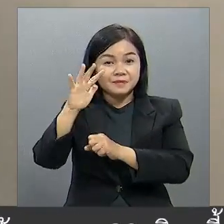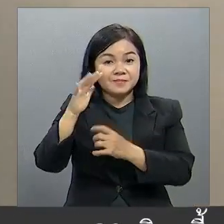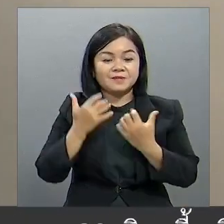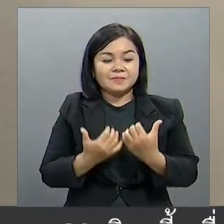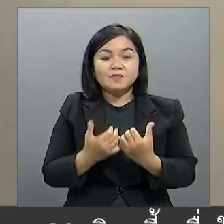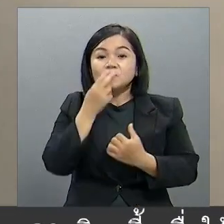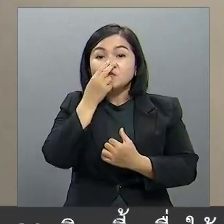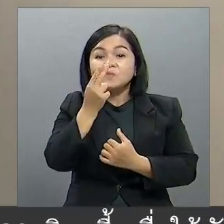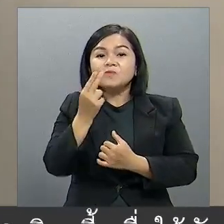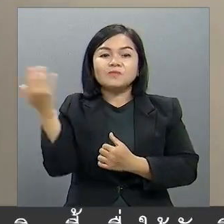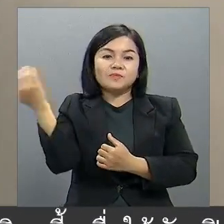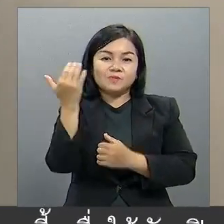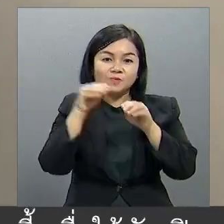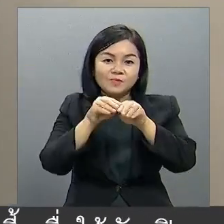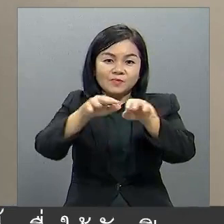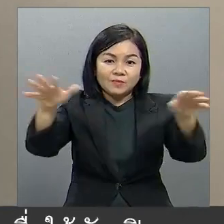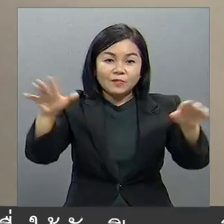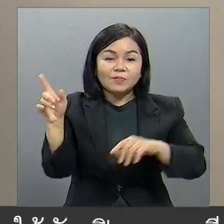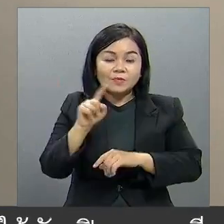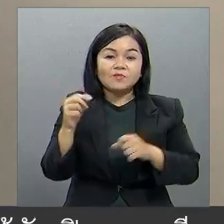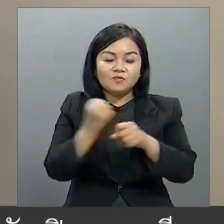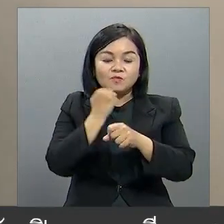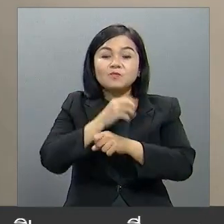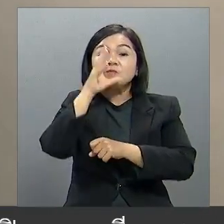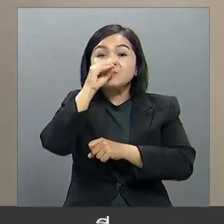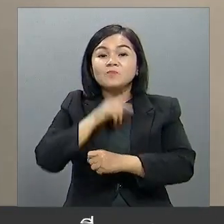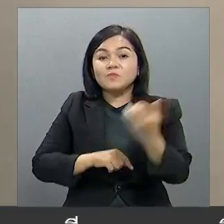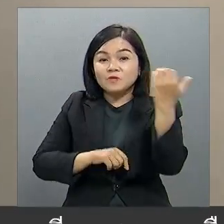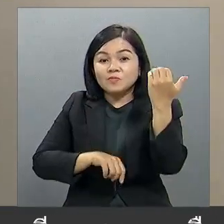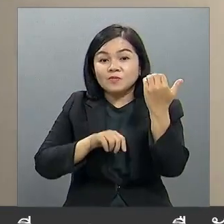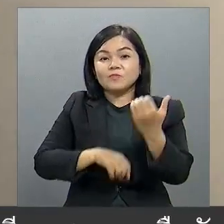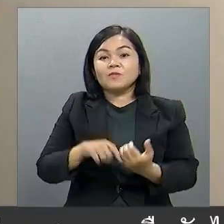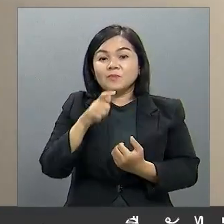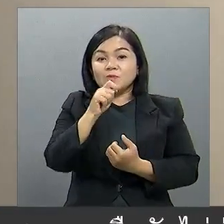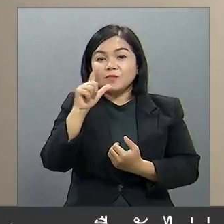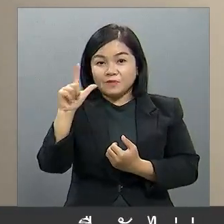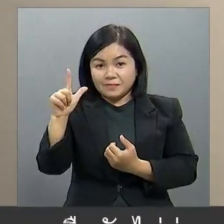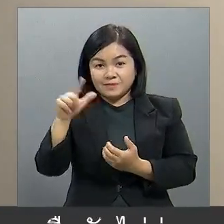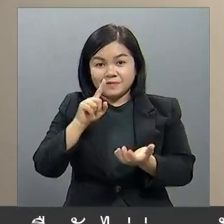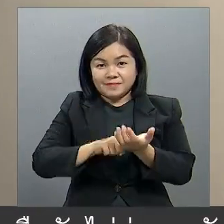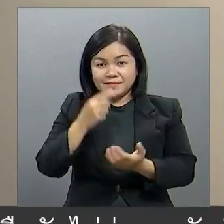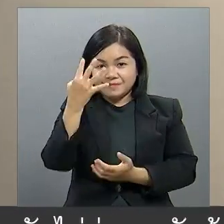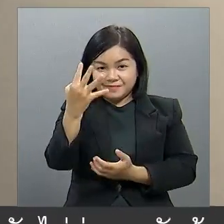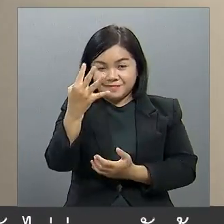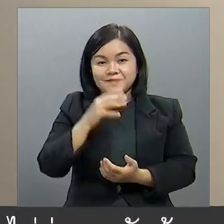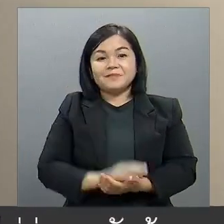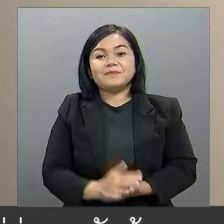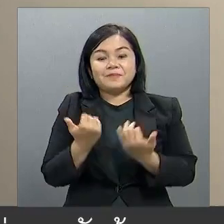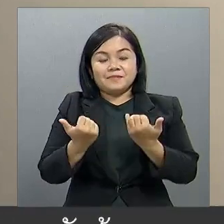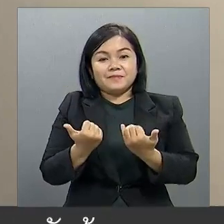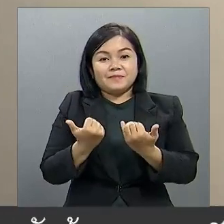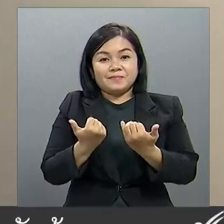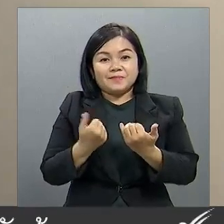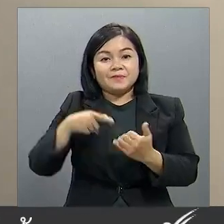การ The Speech ได้นะคะทางช่ ALTVอย่ลตดตามกันเนยเป็ี ค่ะสวดค่ะผมภาทิารย